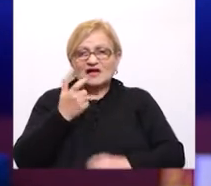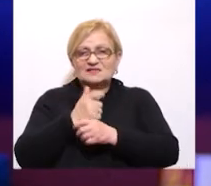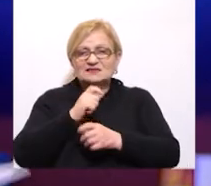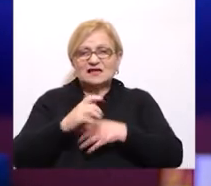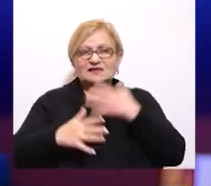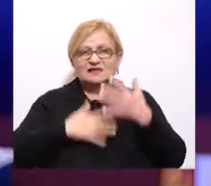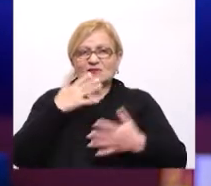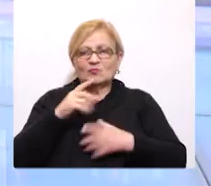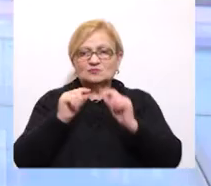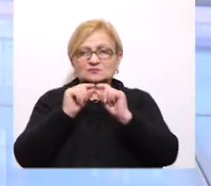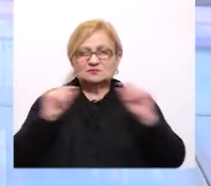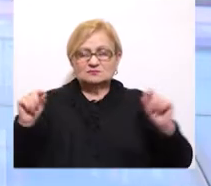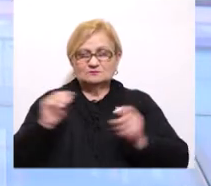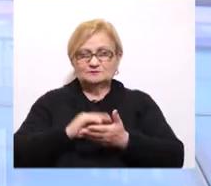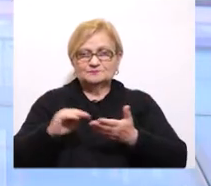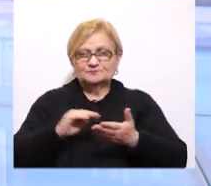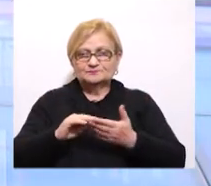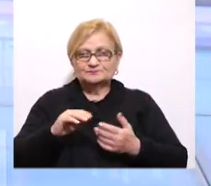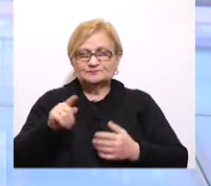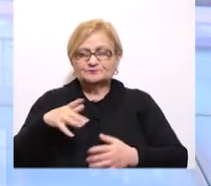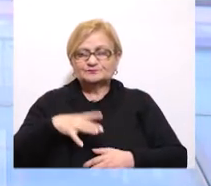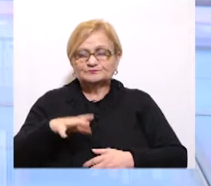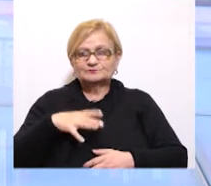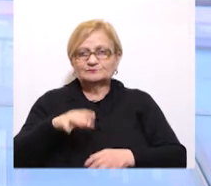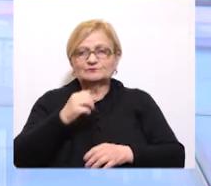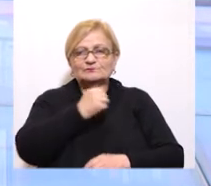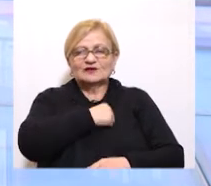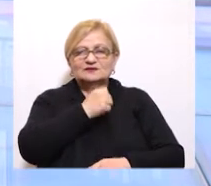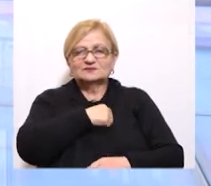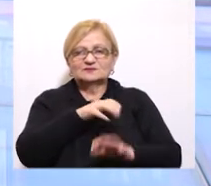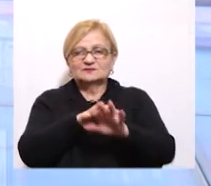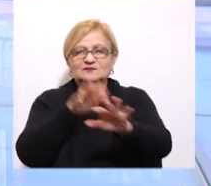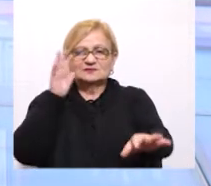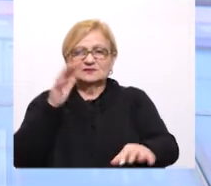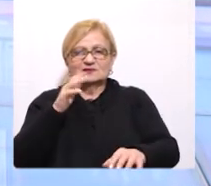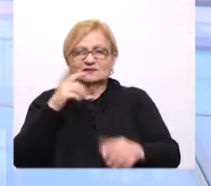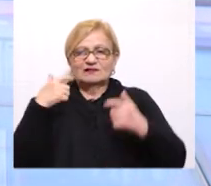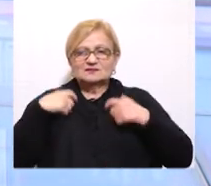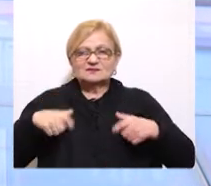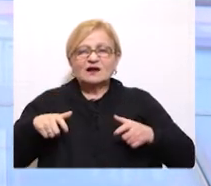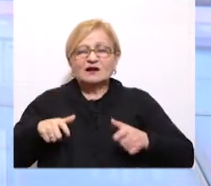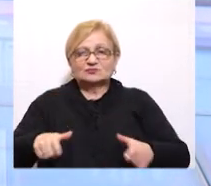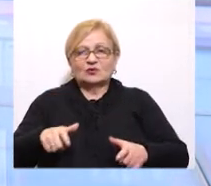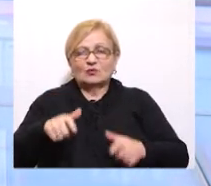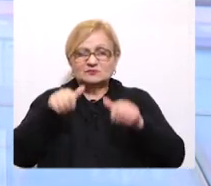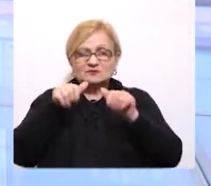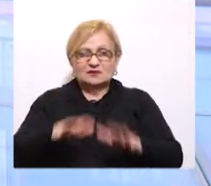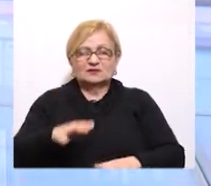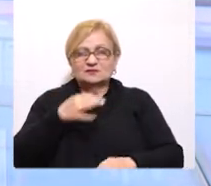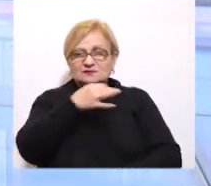ემოციურ სტროფს გვთავაზობს, რომელშიც ქართული ჯარისა და სარდლობის მტკიცე